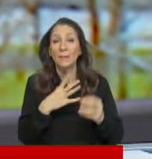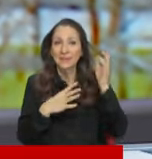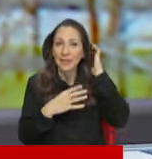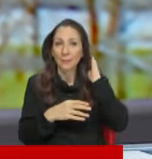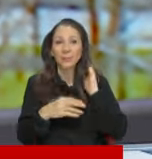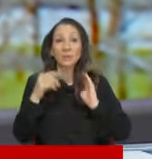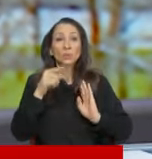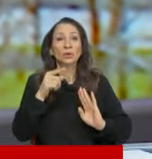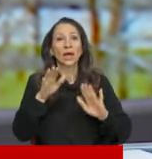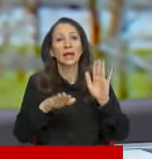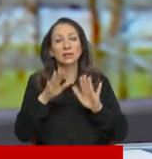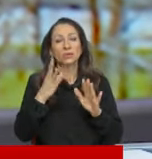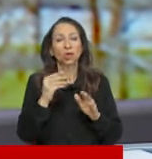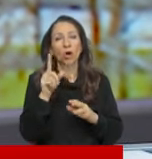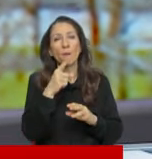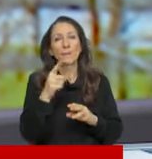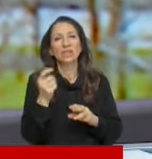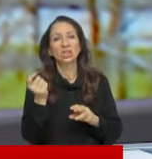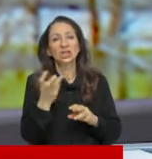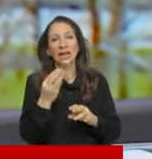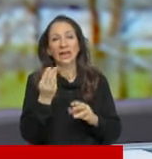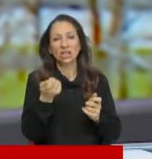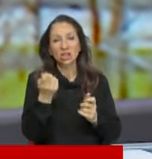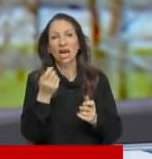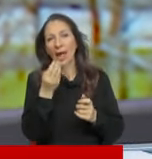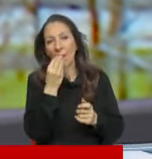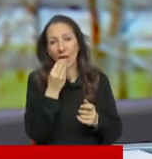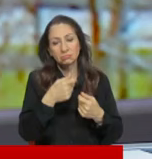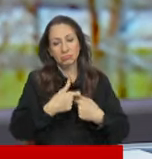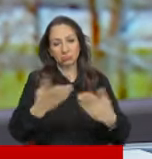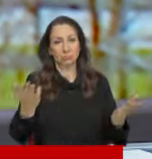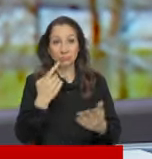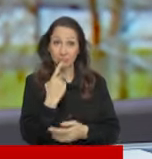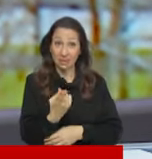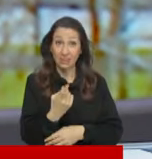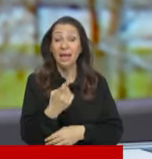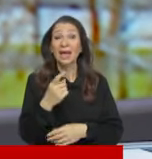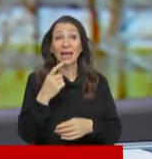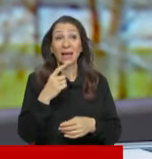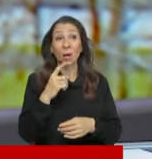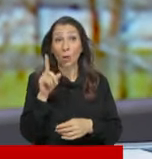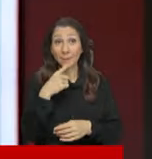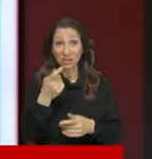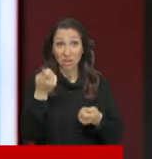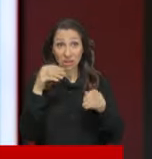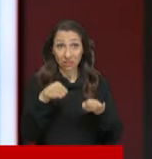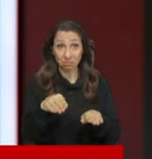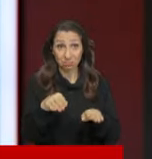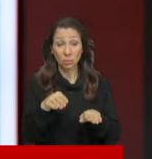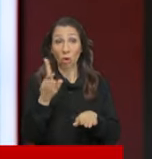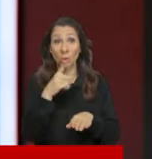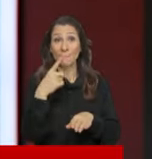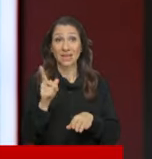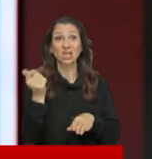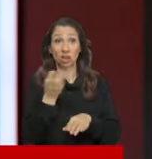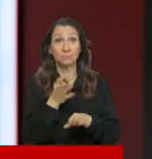isterim burada yaklaşık olarak 10.000 kişilik AŞ ve iş üreteceğimiz bahsedeyim ve devamında da 10.000 kişilik istihdam diyorsunuz 10.000